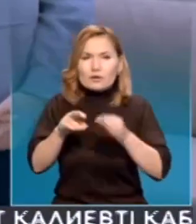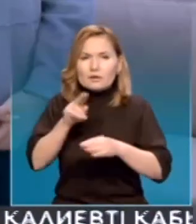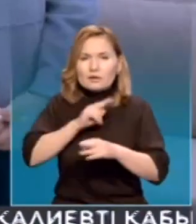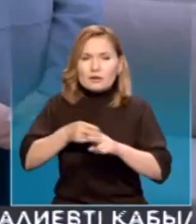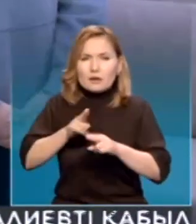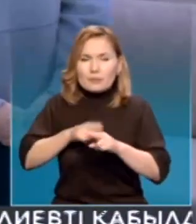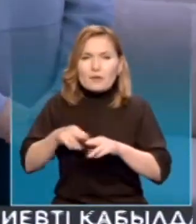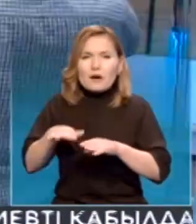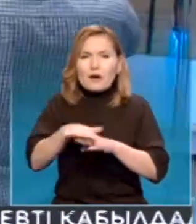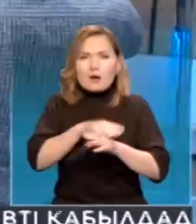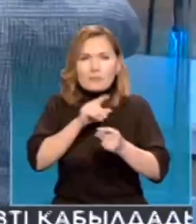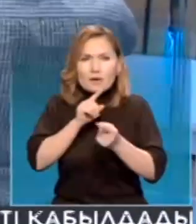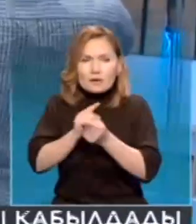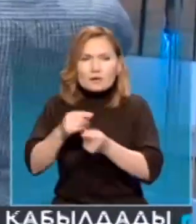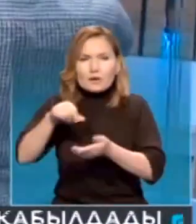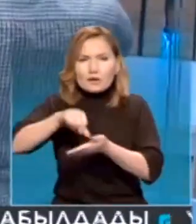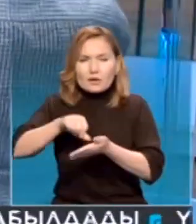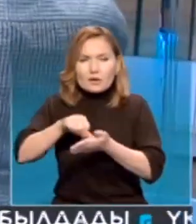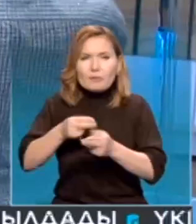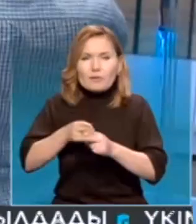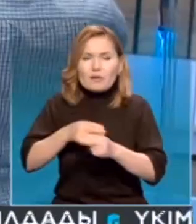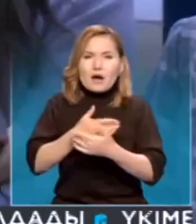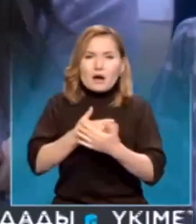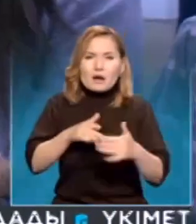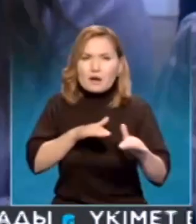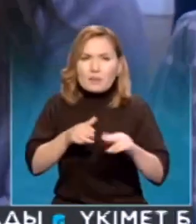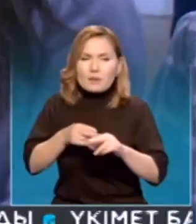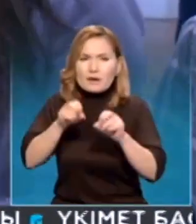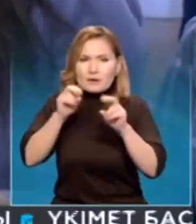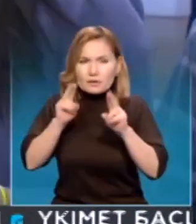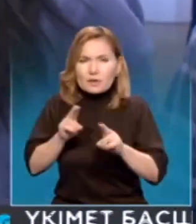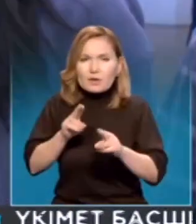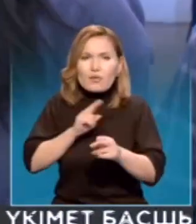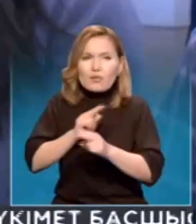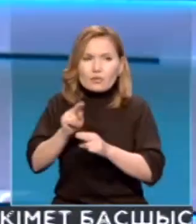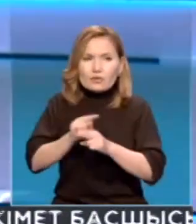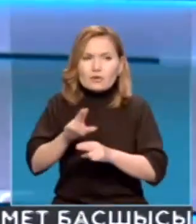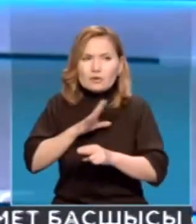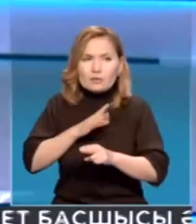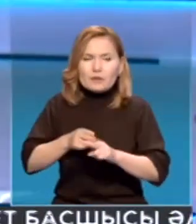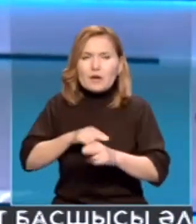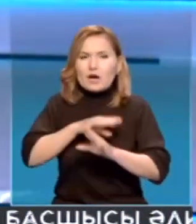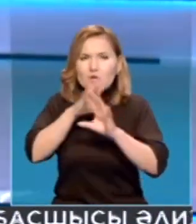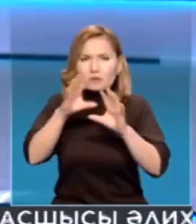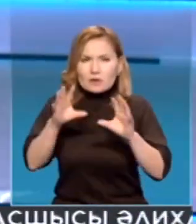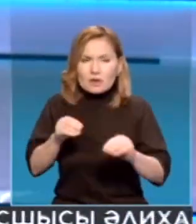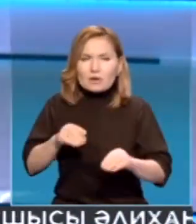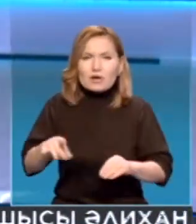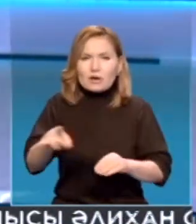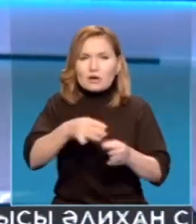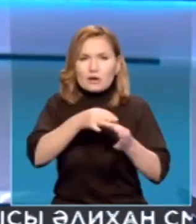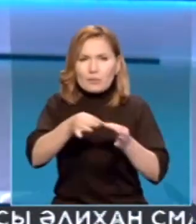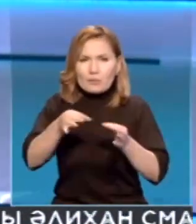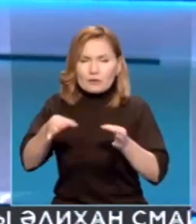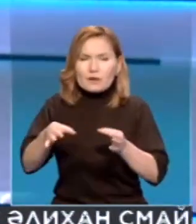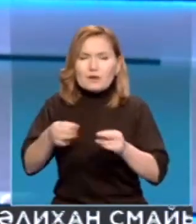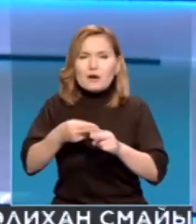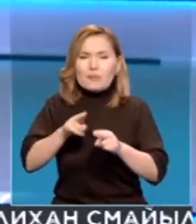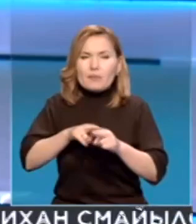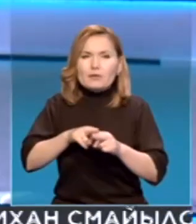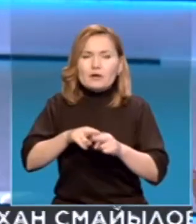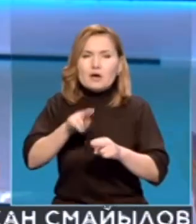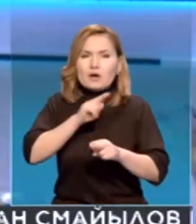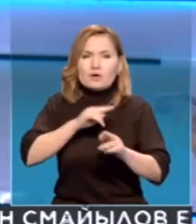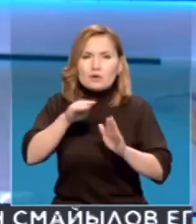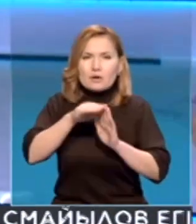кандидаттар мен сенімді өкілдерінің қатысуымен күнделікті түрлі іс-шаралар, арнайы оқытулар өткізіледі. Жалпы республикалық сайлауалды штабының